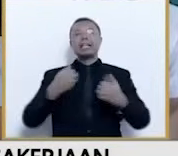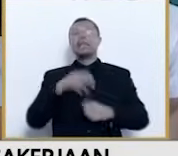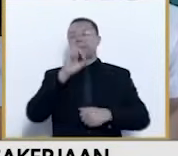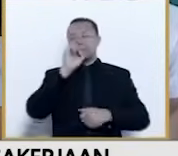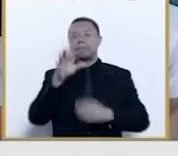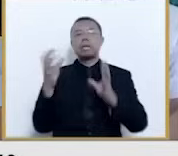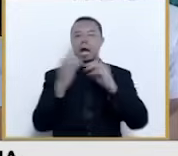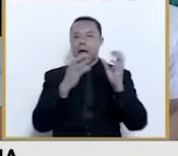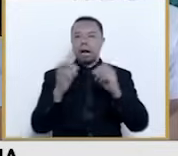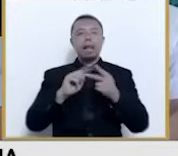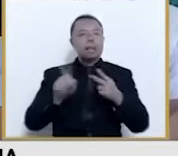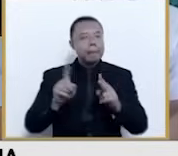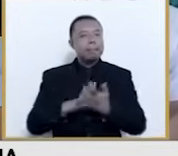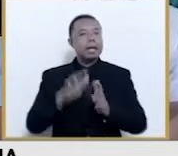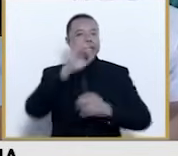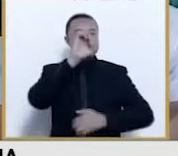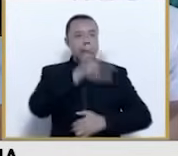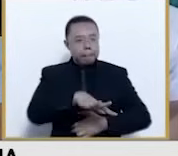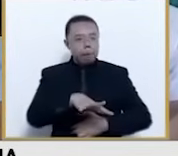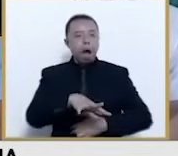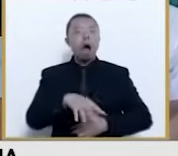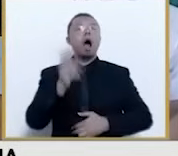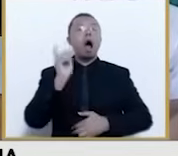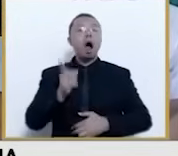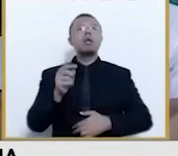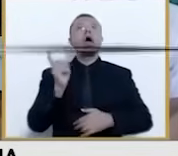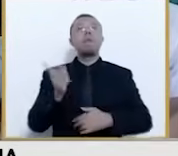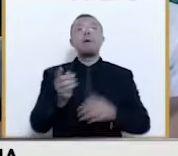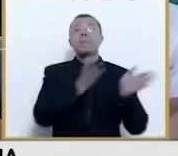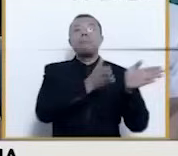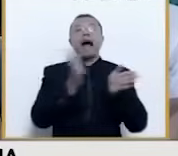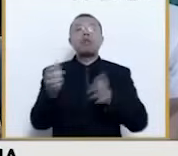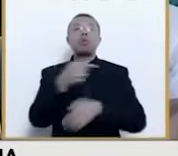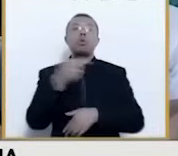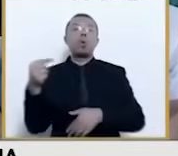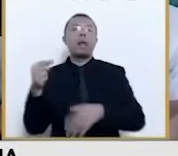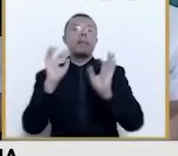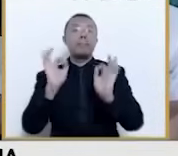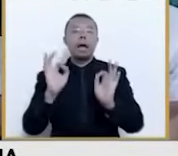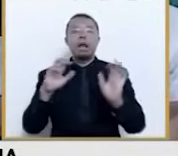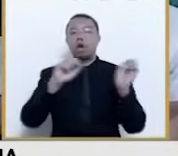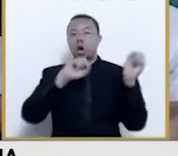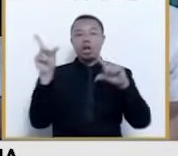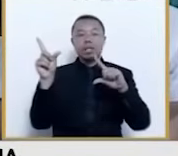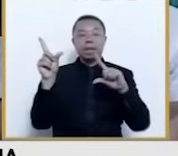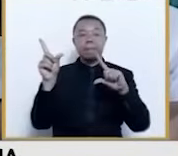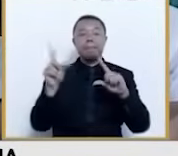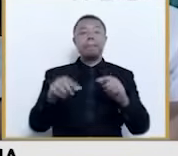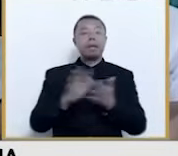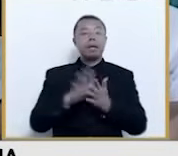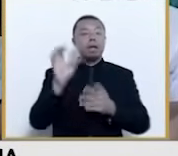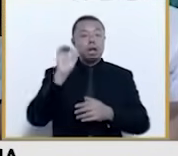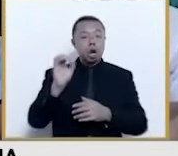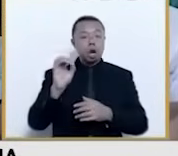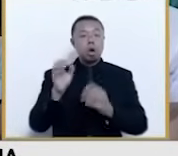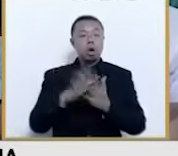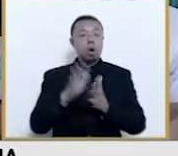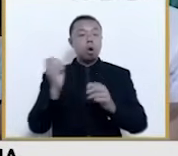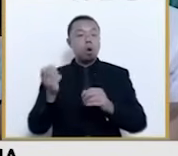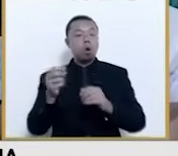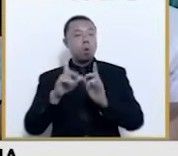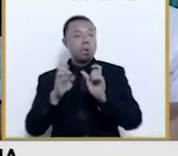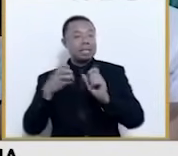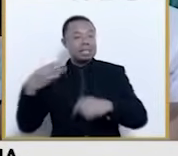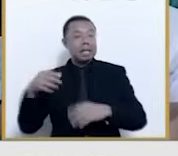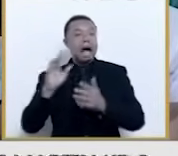bicarakan. Persampahan menyertai ketidakadilan tata ruang. Konsep zero waste harus kita laksanakan. Konsep